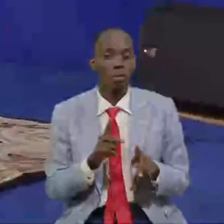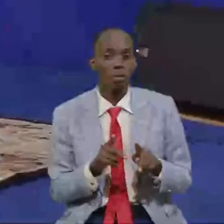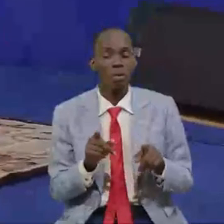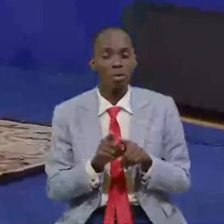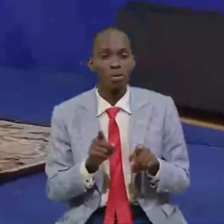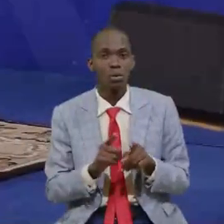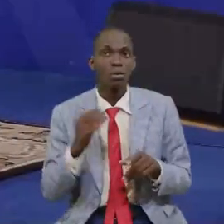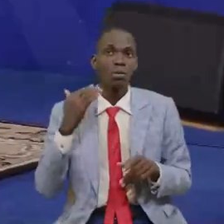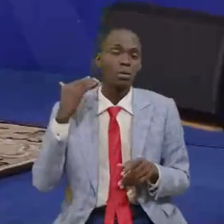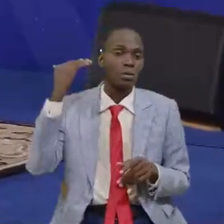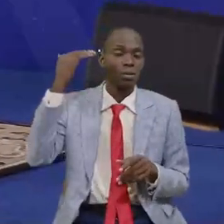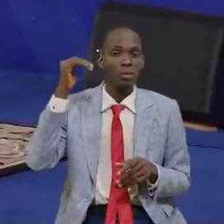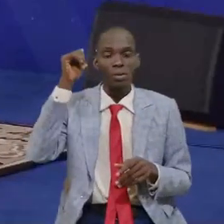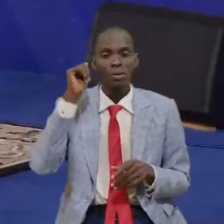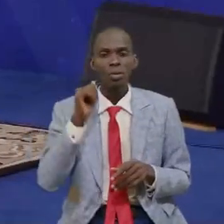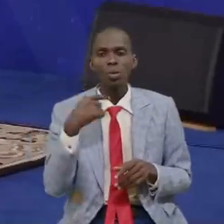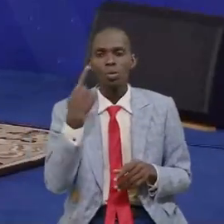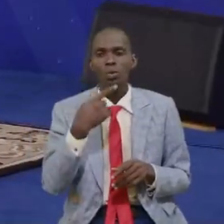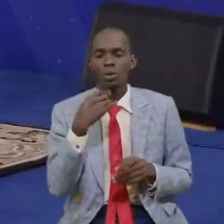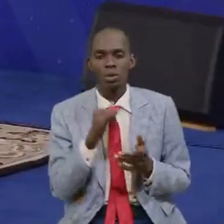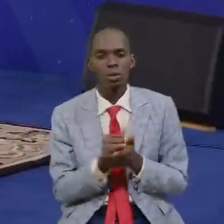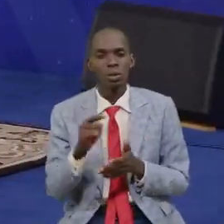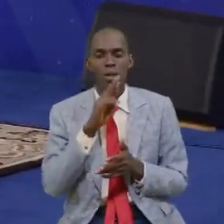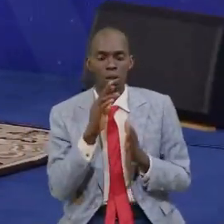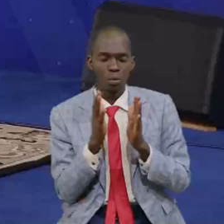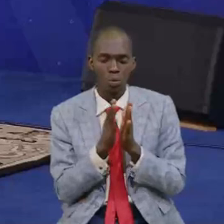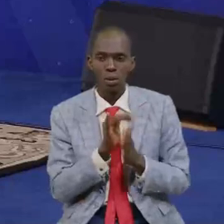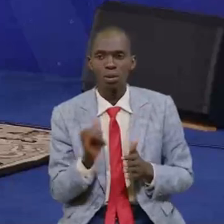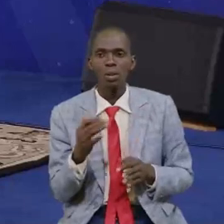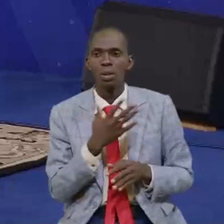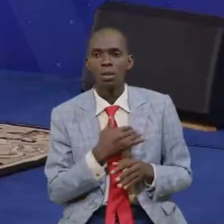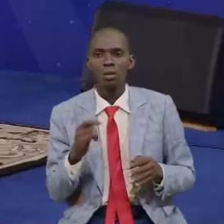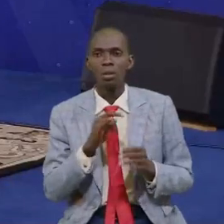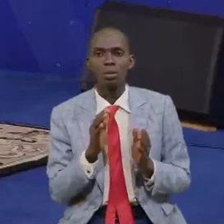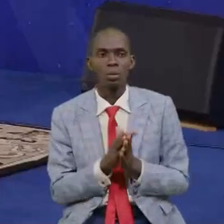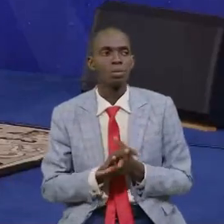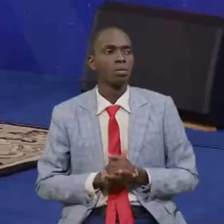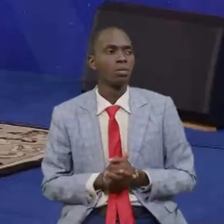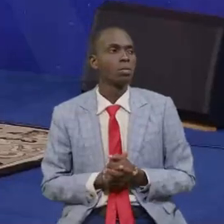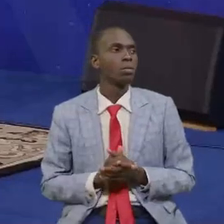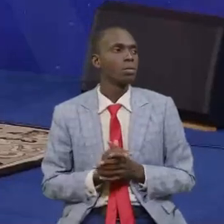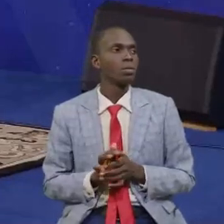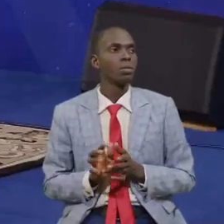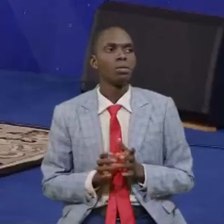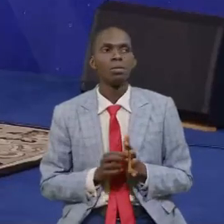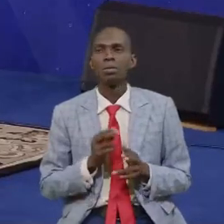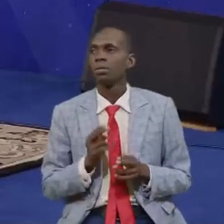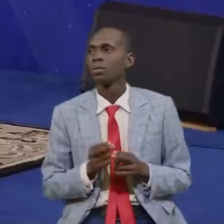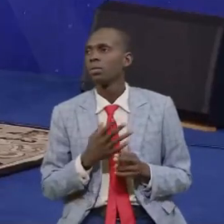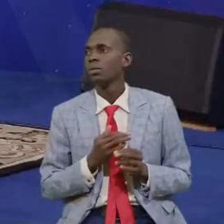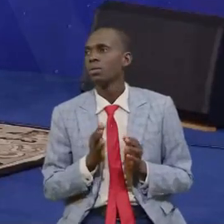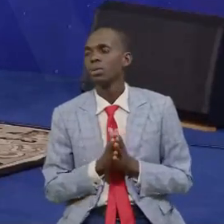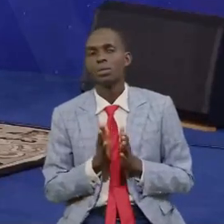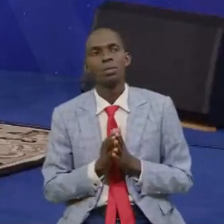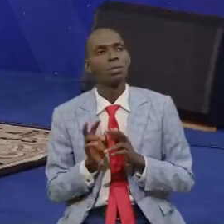adultes qui disent qu'ils prient et cherchent le Seigneur. Et ils secouent la tête, ils ouvrent les yeux, ils regardent l'autre, ils